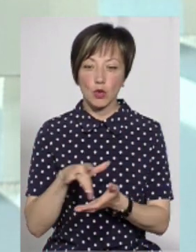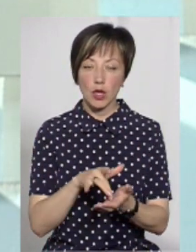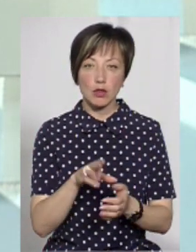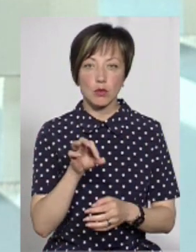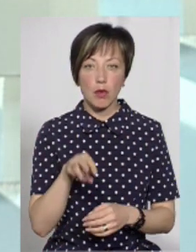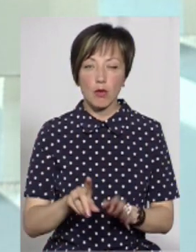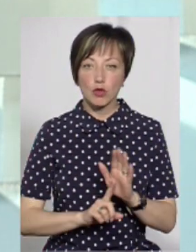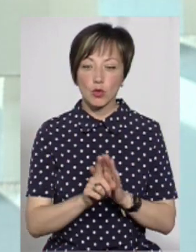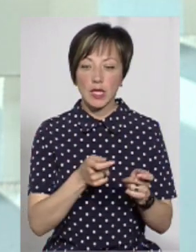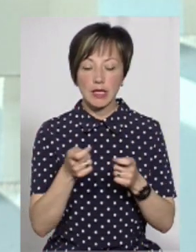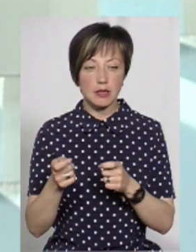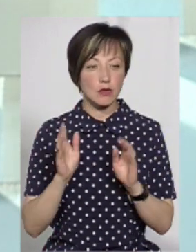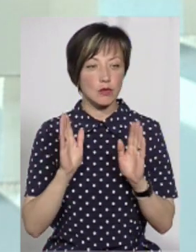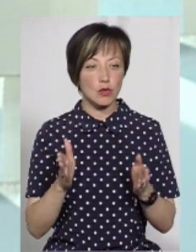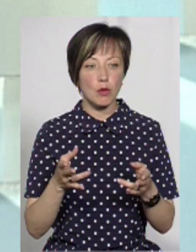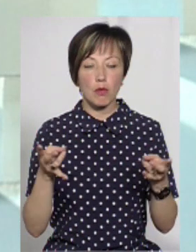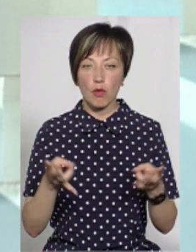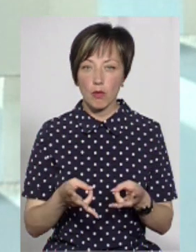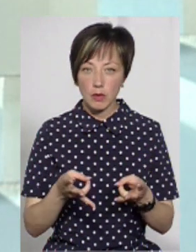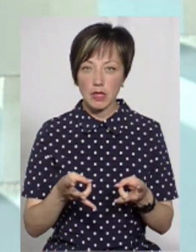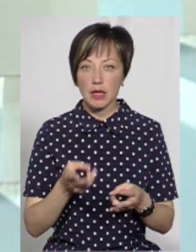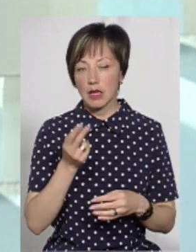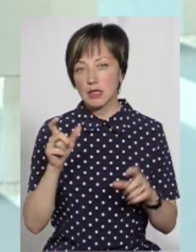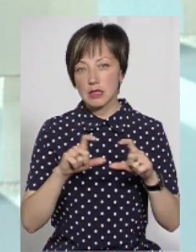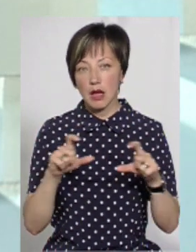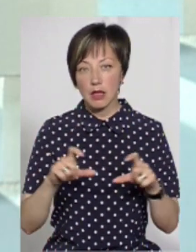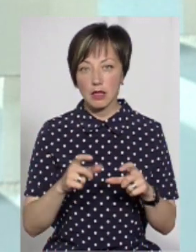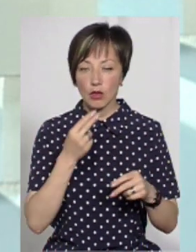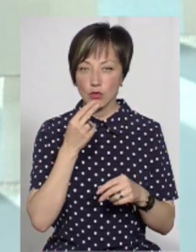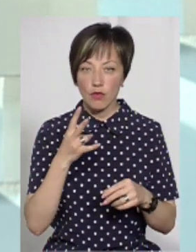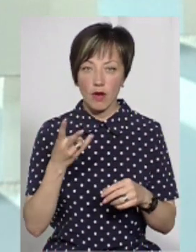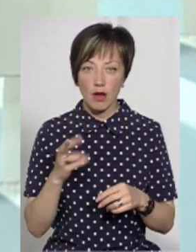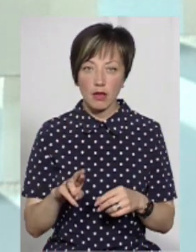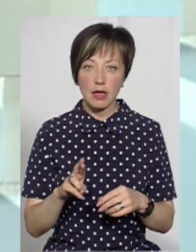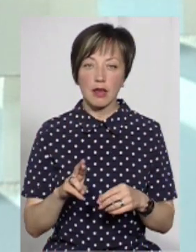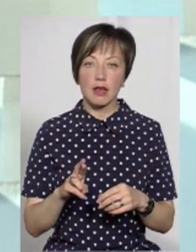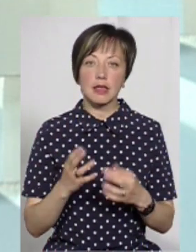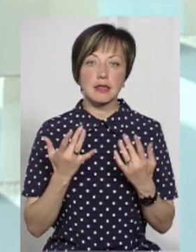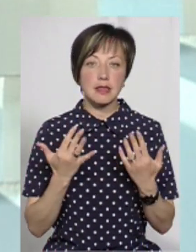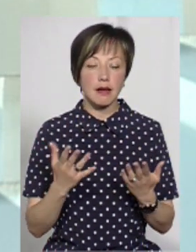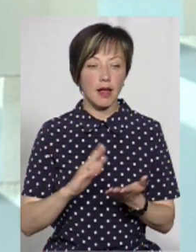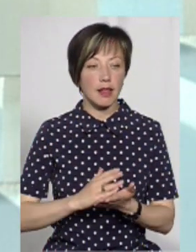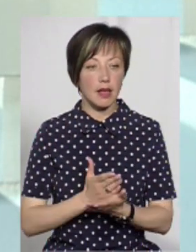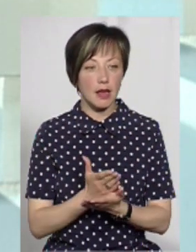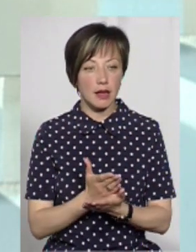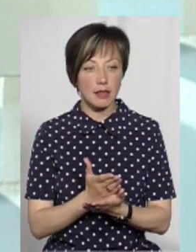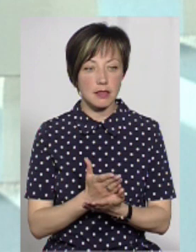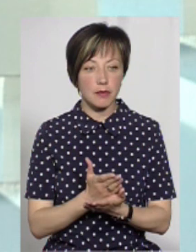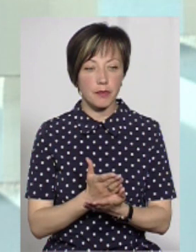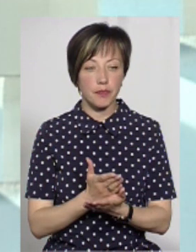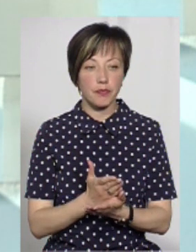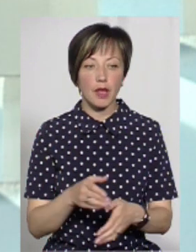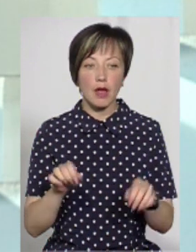одно почнуть їздити. І тоді буде попит і на заклади харчування. Навіть не стільки на заклади харчування, скільки на якість послуг. Тому